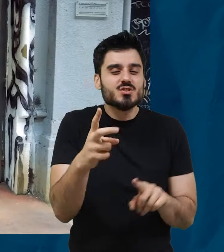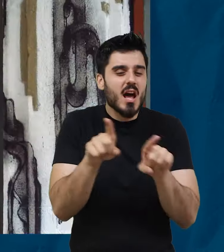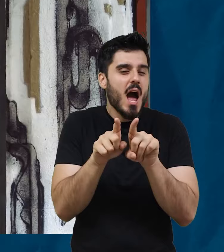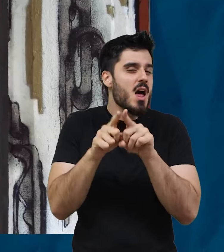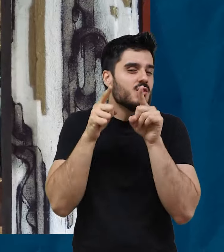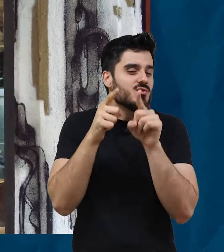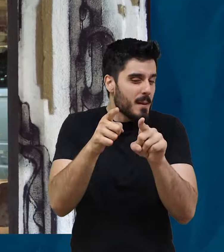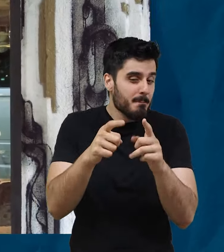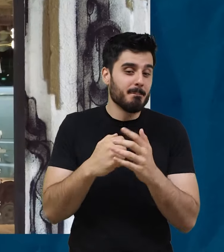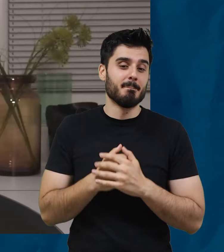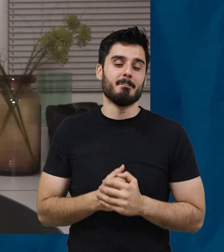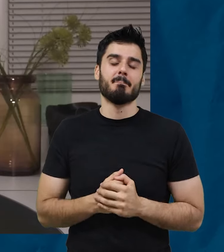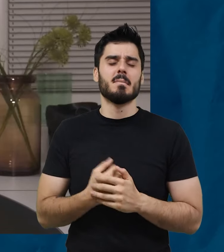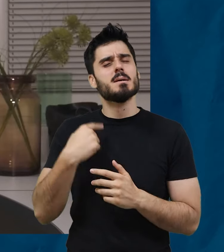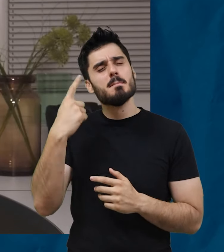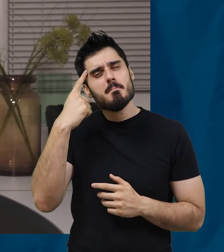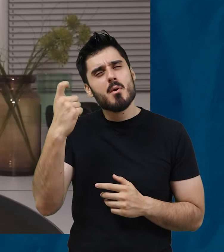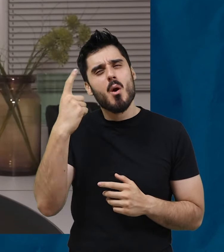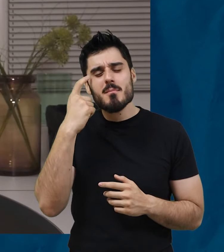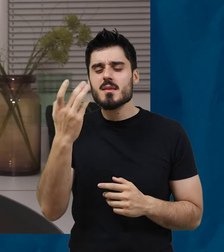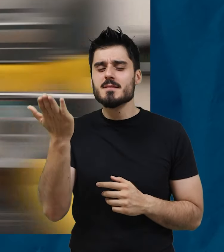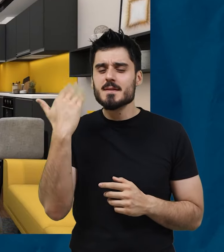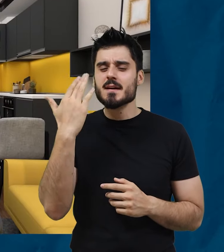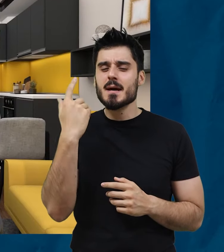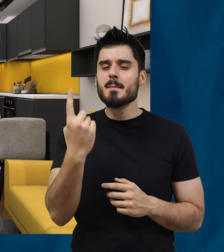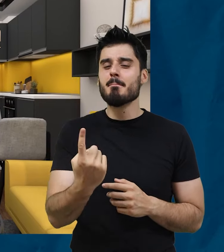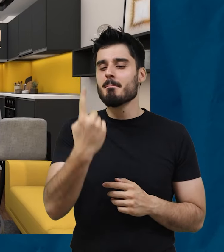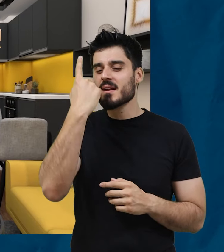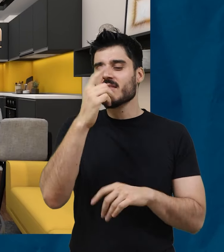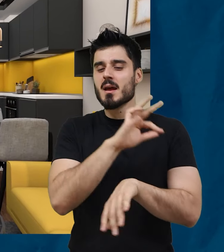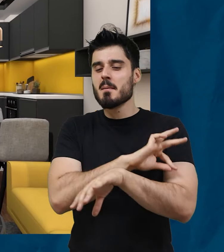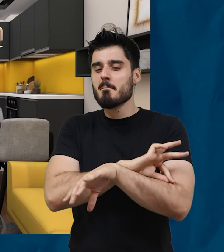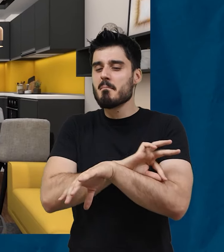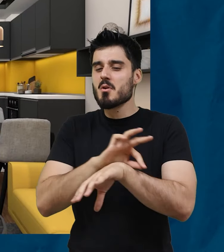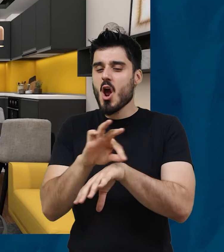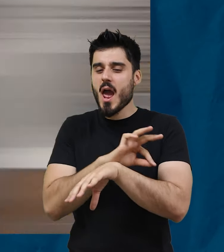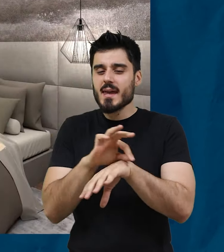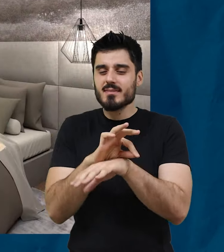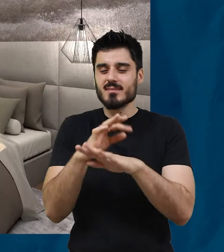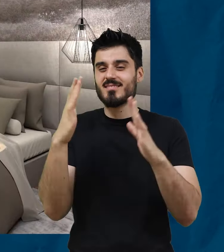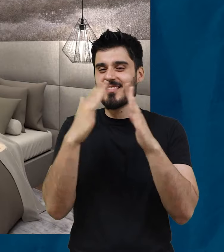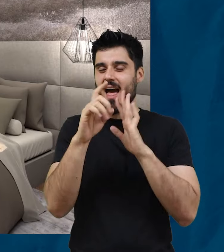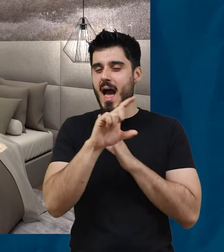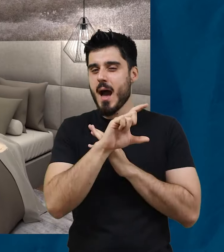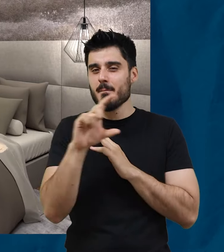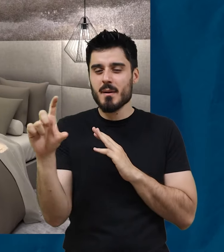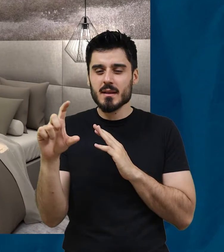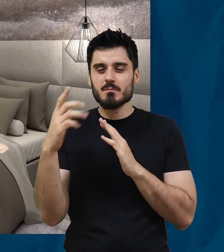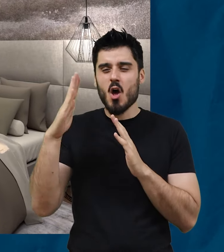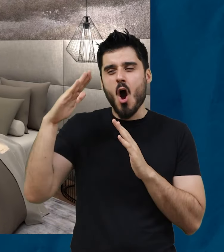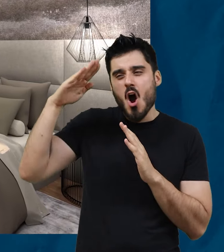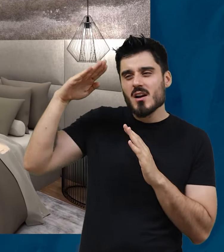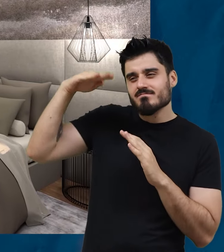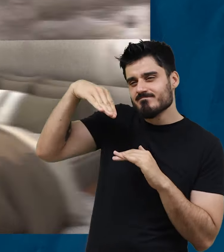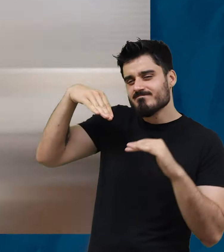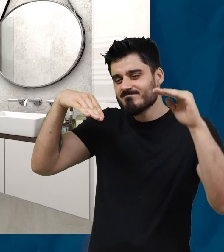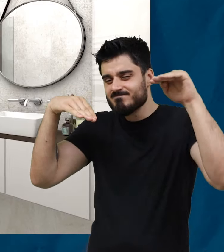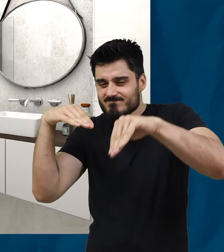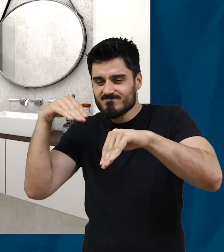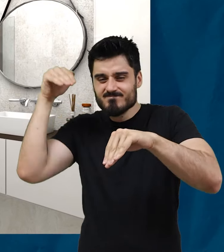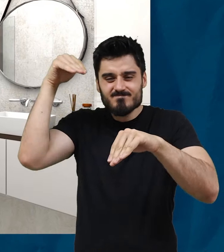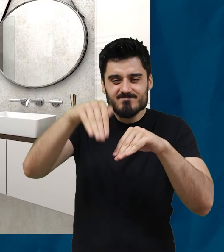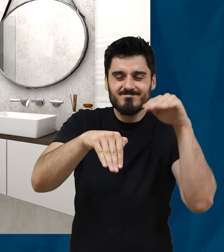виждаш. Спомням си един от първите ми проекти. Беше мезонет с доста скосявания. Беше трудно